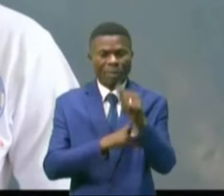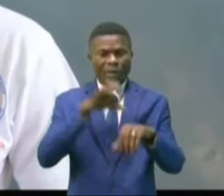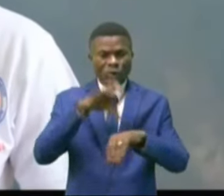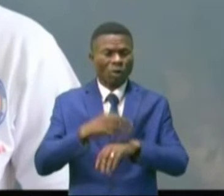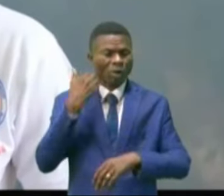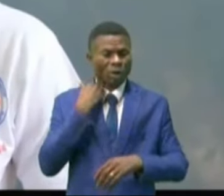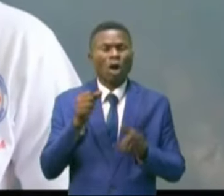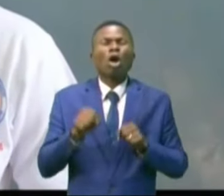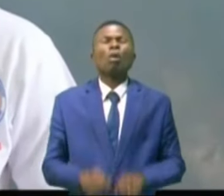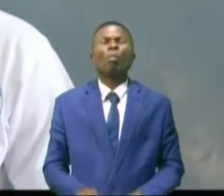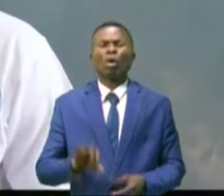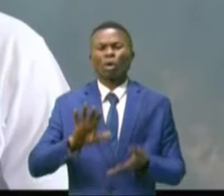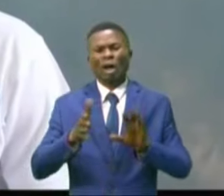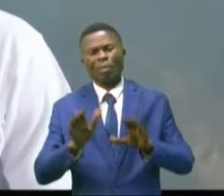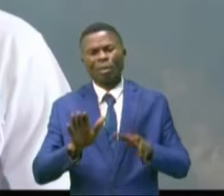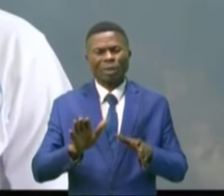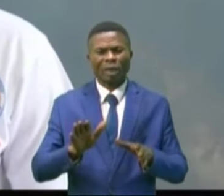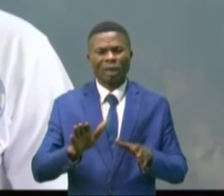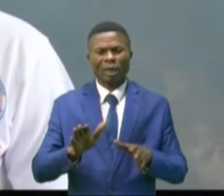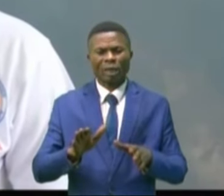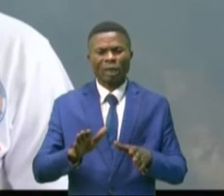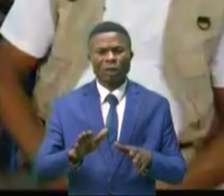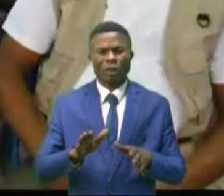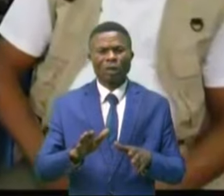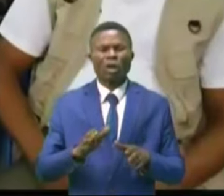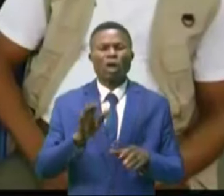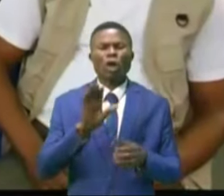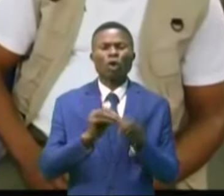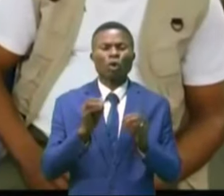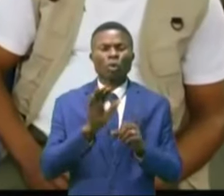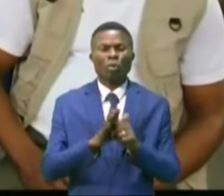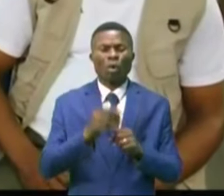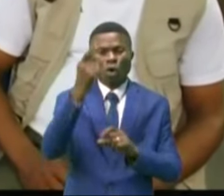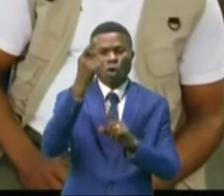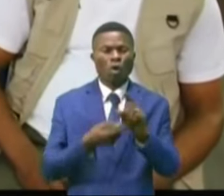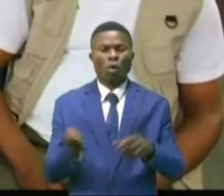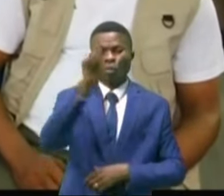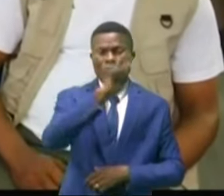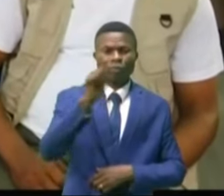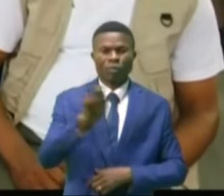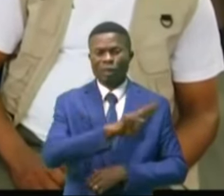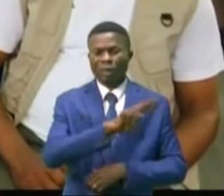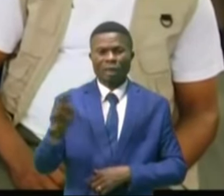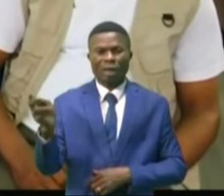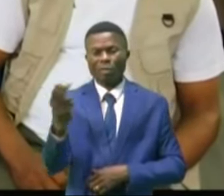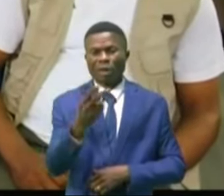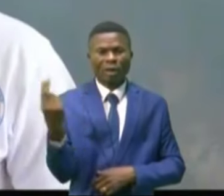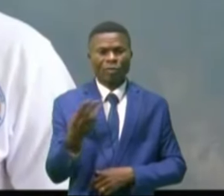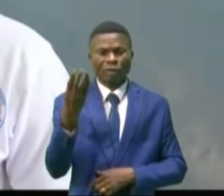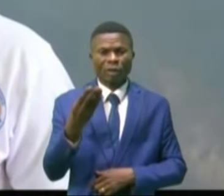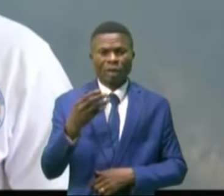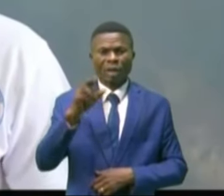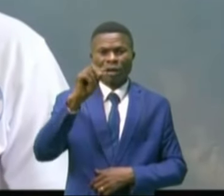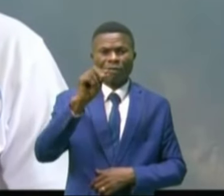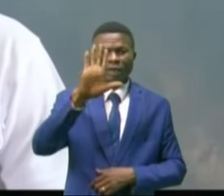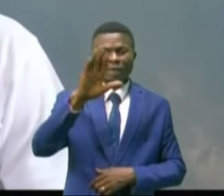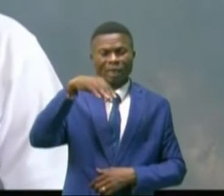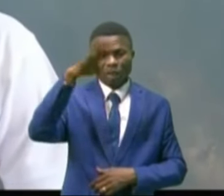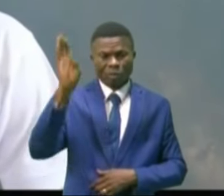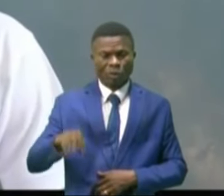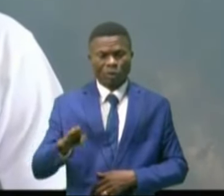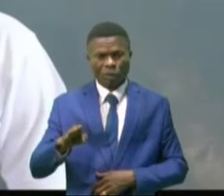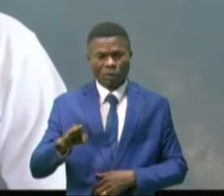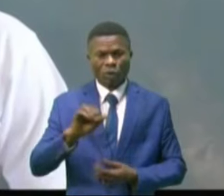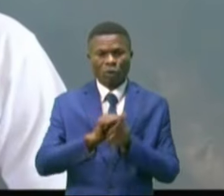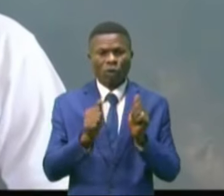mortalité proportionnelle le plus élevée au mois d'avril 2023 avec 25% et une